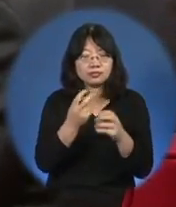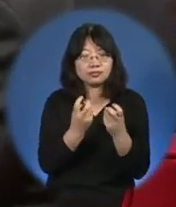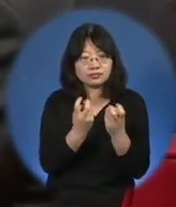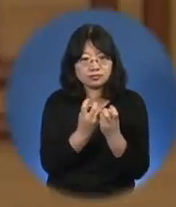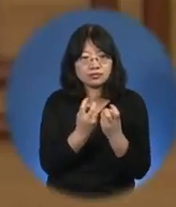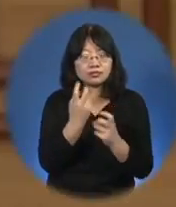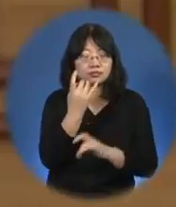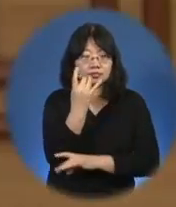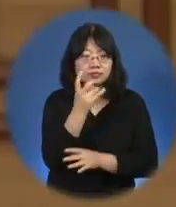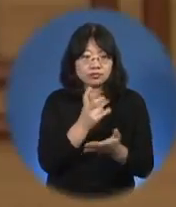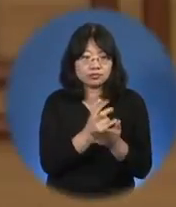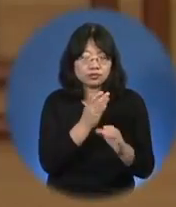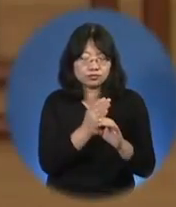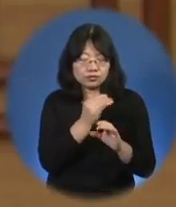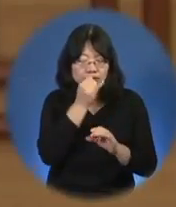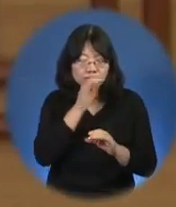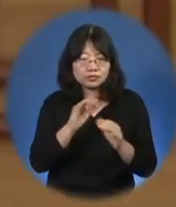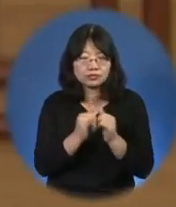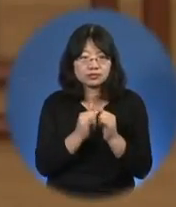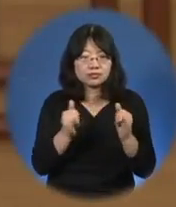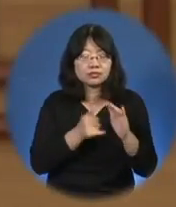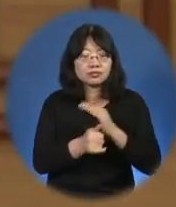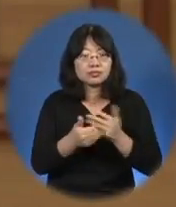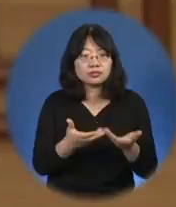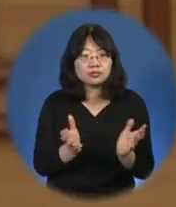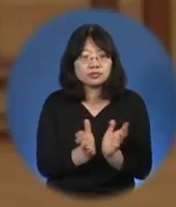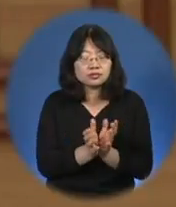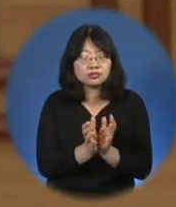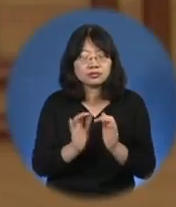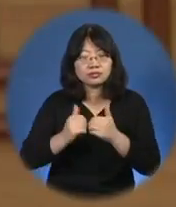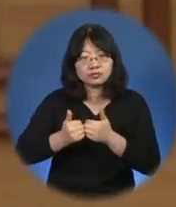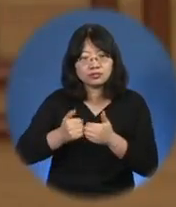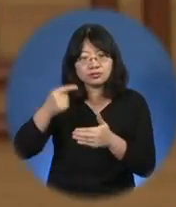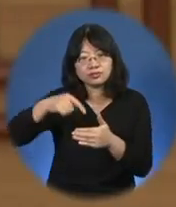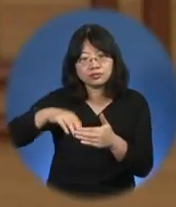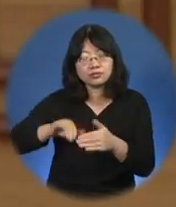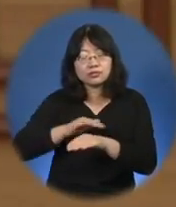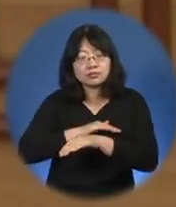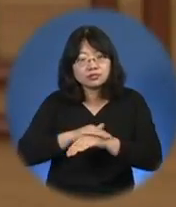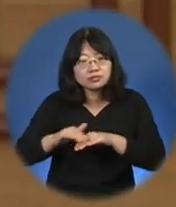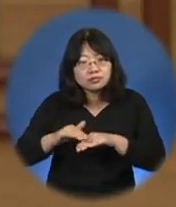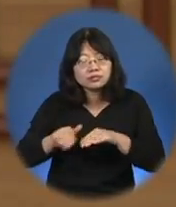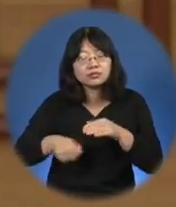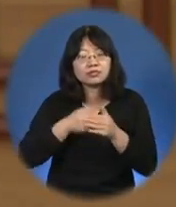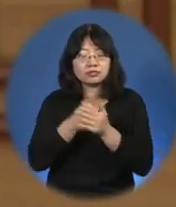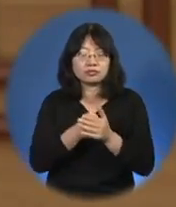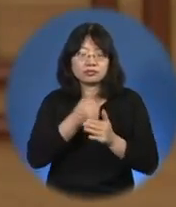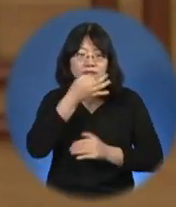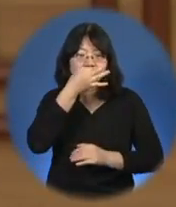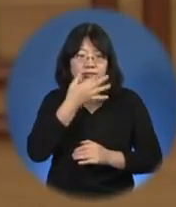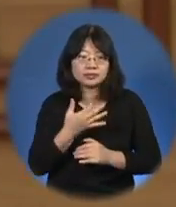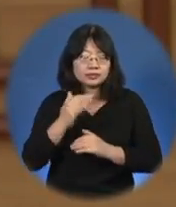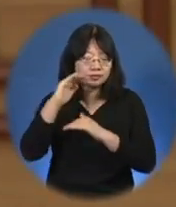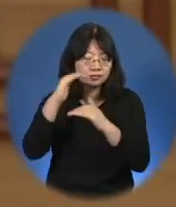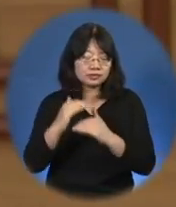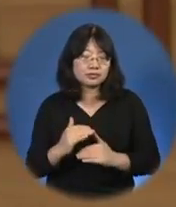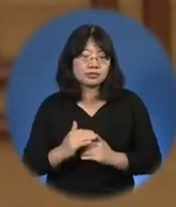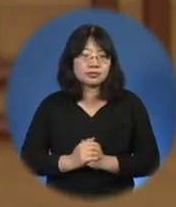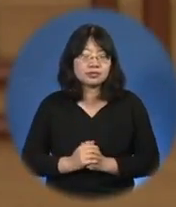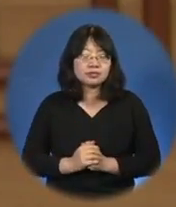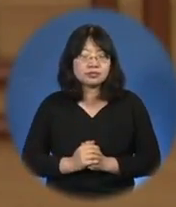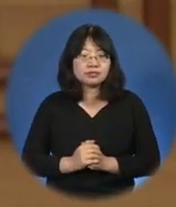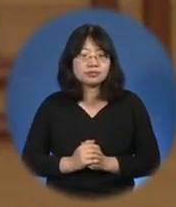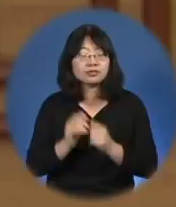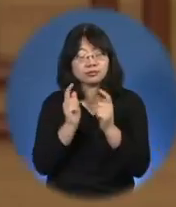있는데요. 그 국민의 대표기관인 의회에서 잘 결정하기 힘든 사안에